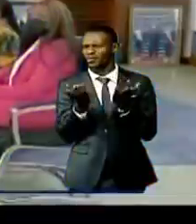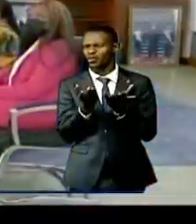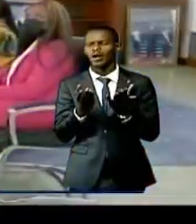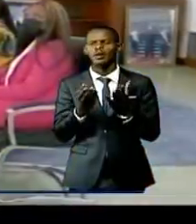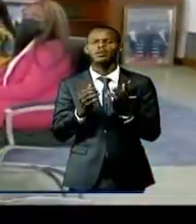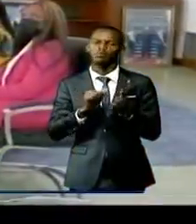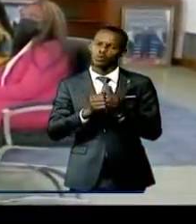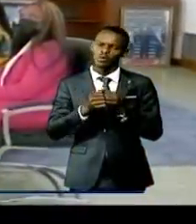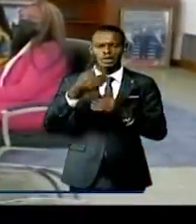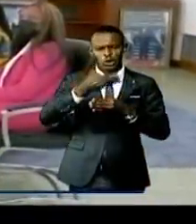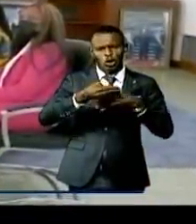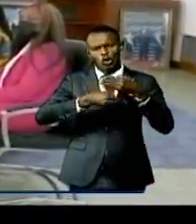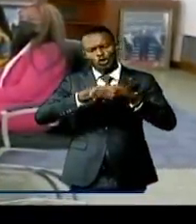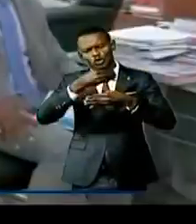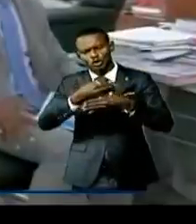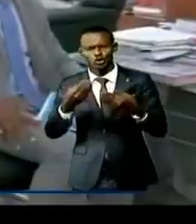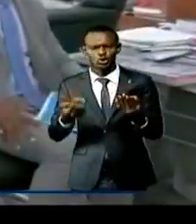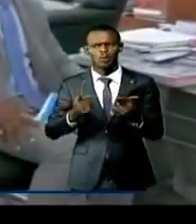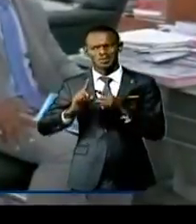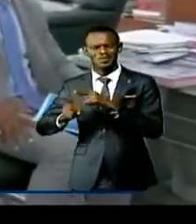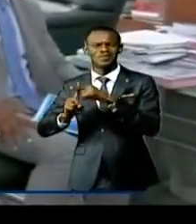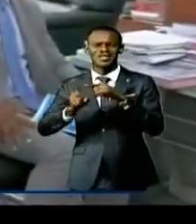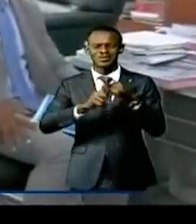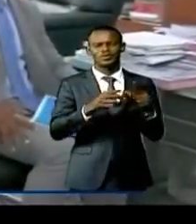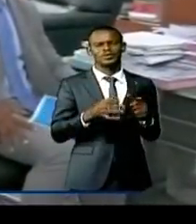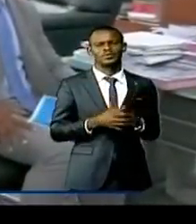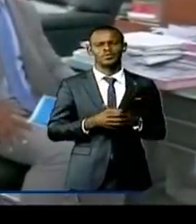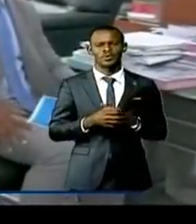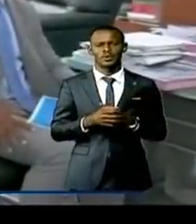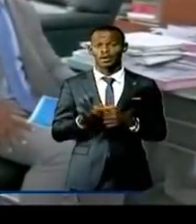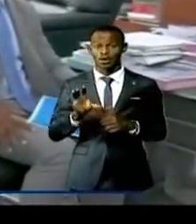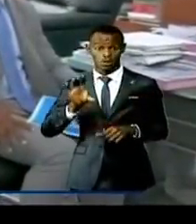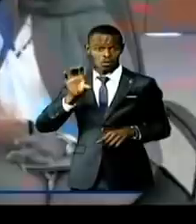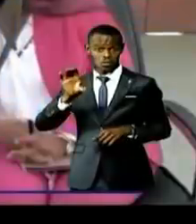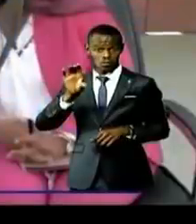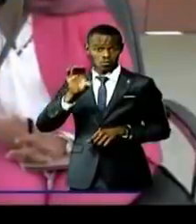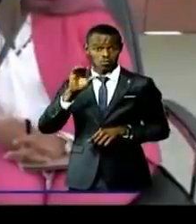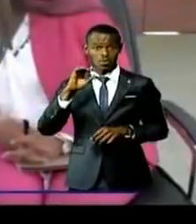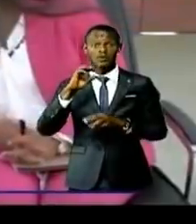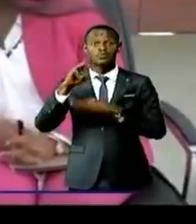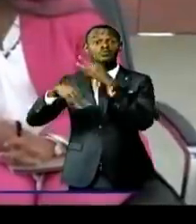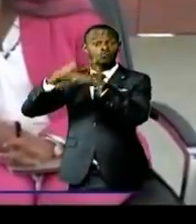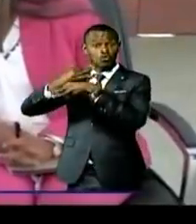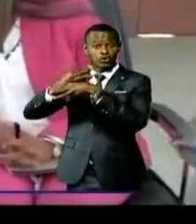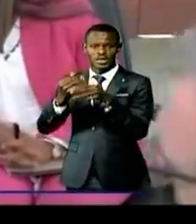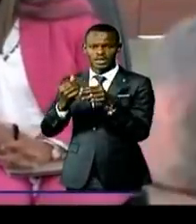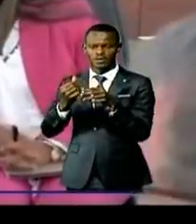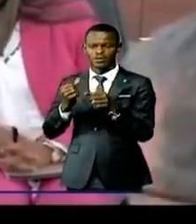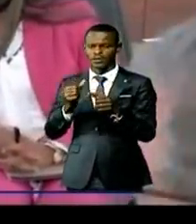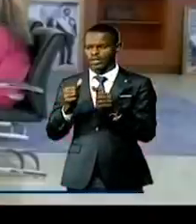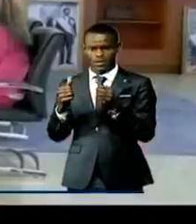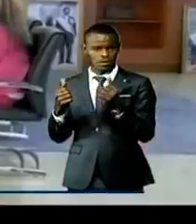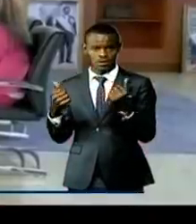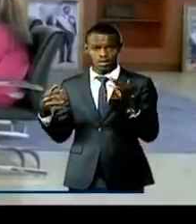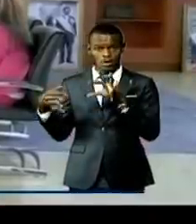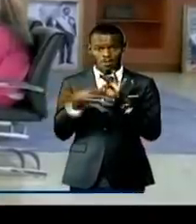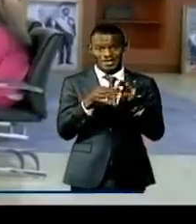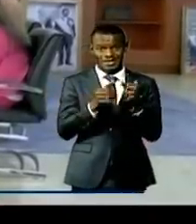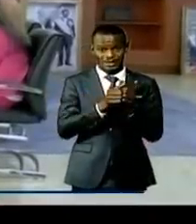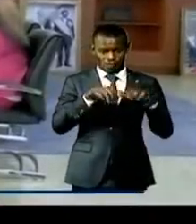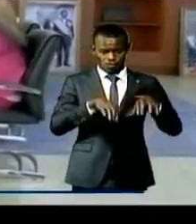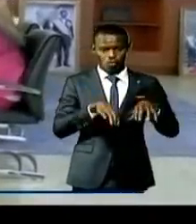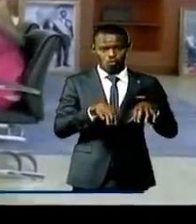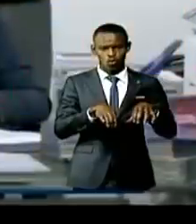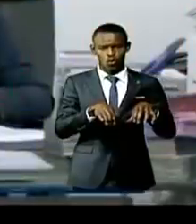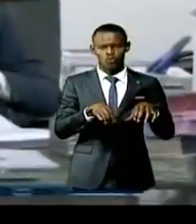Le nouveau cadre de partenariat entre la Banque mondiale et la République démocratique du Congo a été au centre de l'audience que